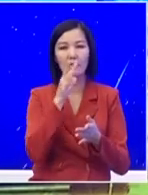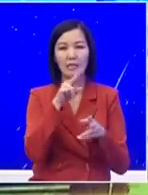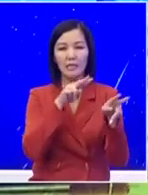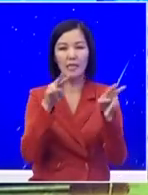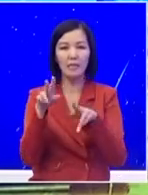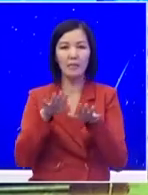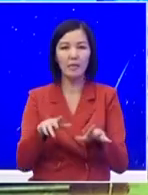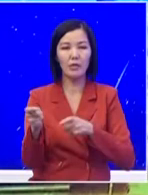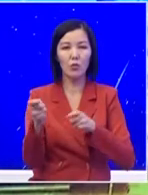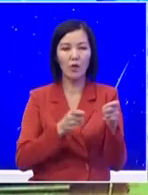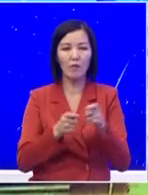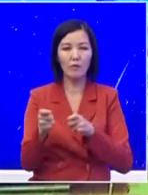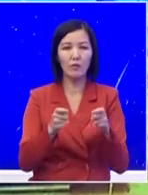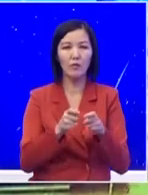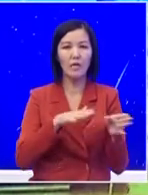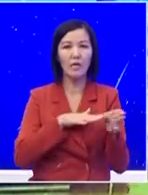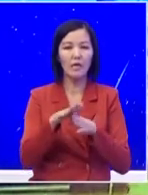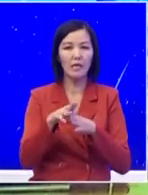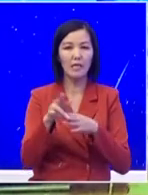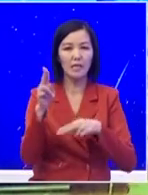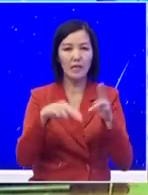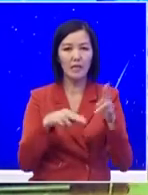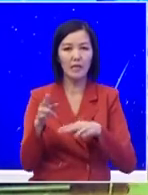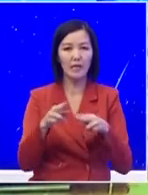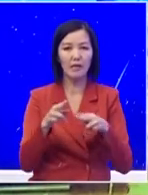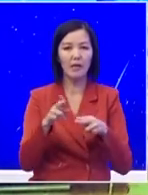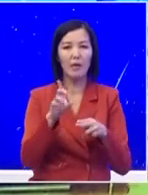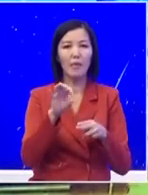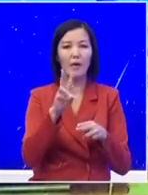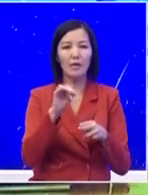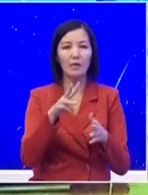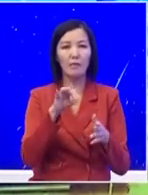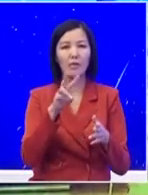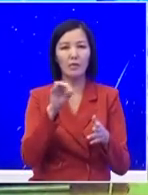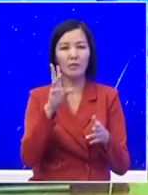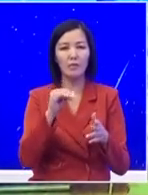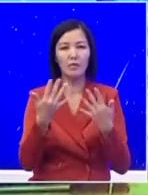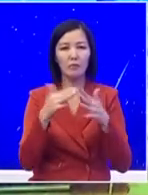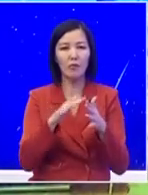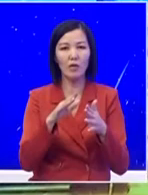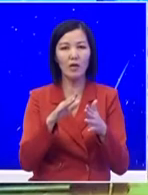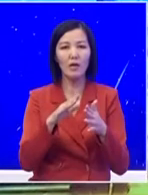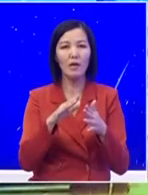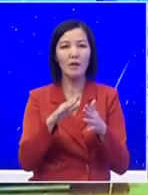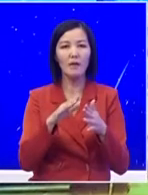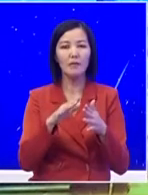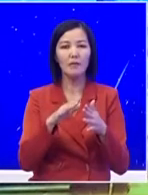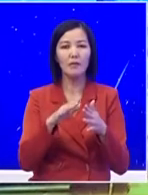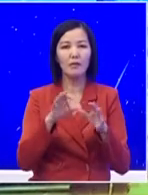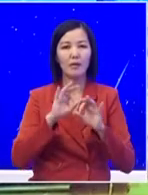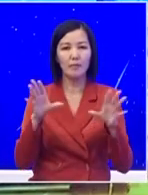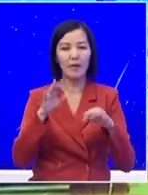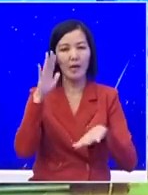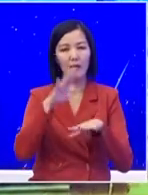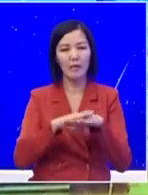следит местное руководство. Реконструкцию и строительство ряда из них в Боролдайском и Междуреченском сельском округах проинспектировал